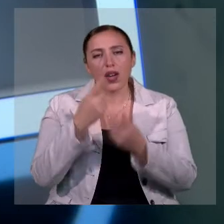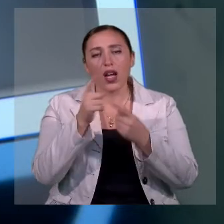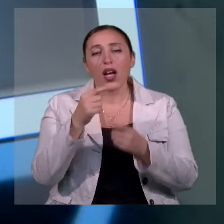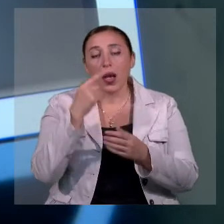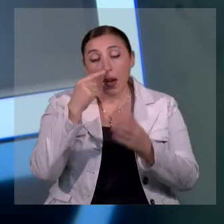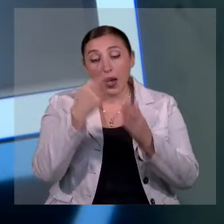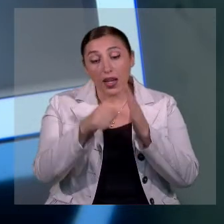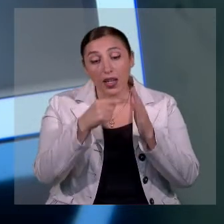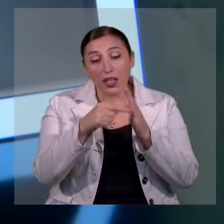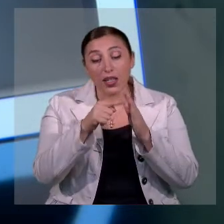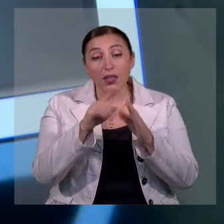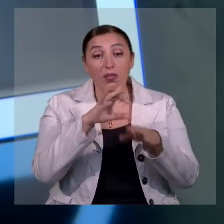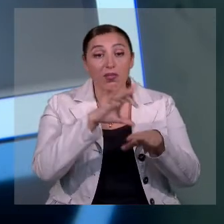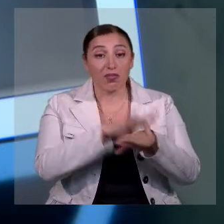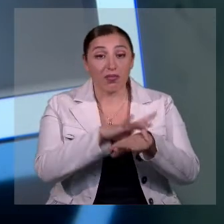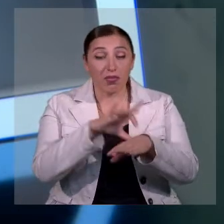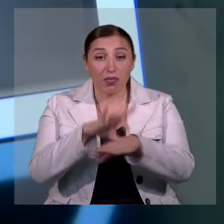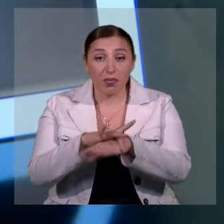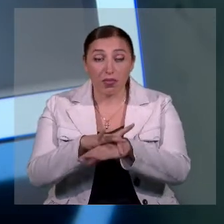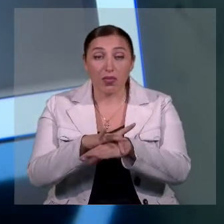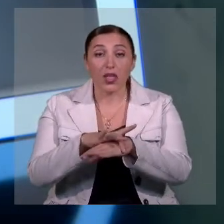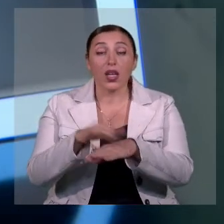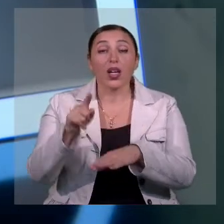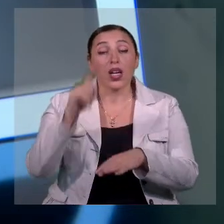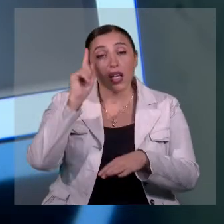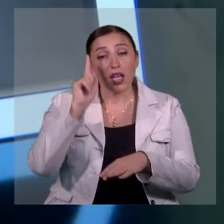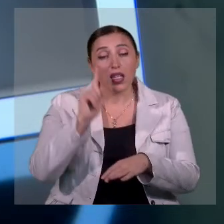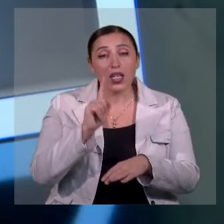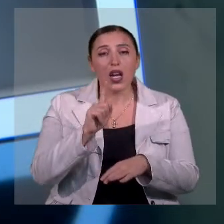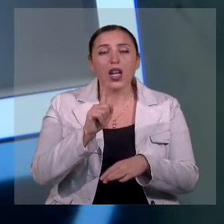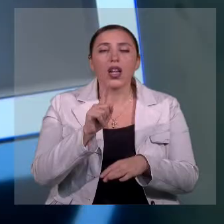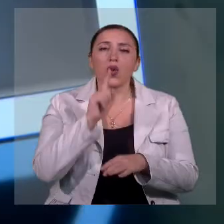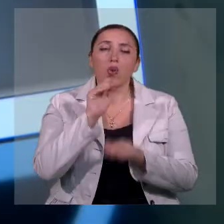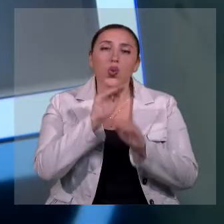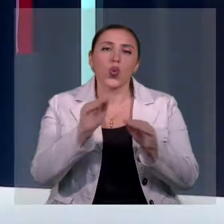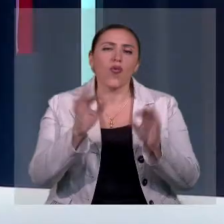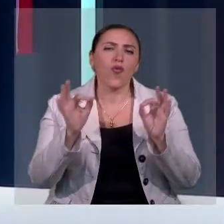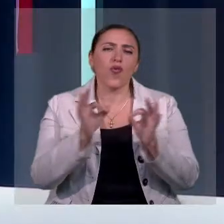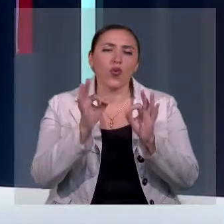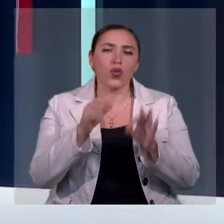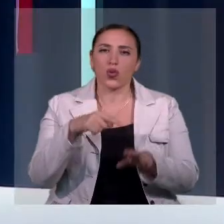ցանցի բացահայտման մասին տեղեկությունները Իսրայելը առայժմ չի մեկնաբանում։